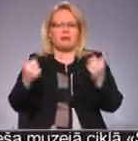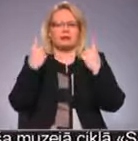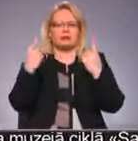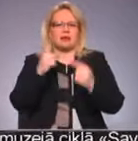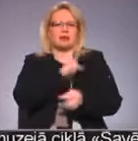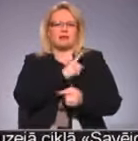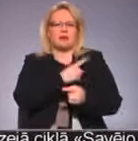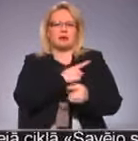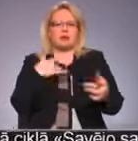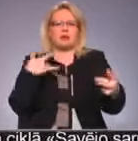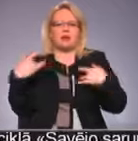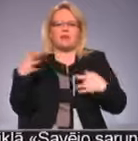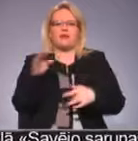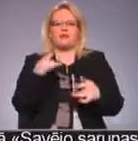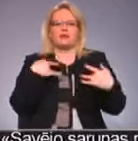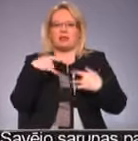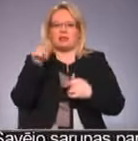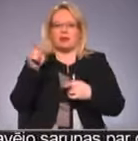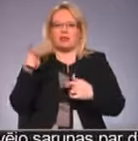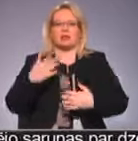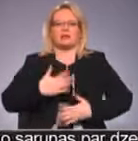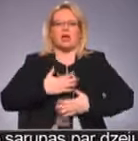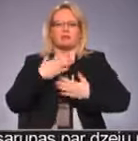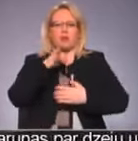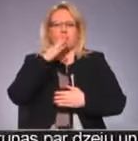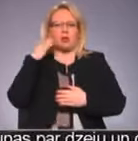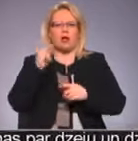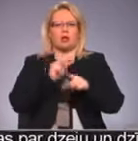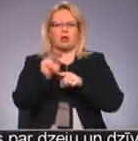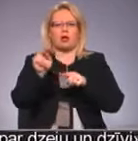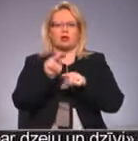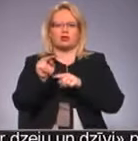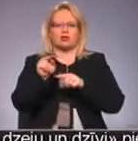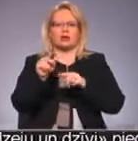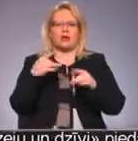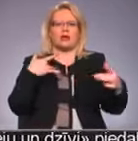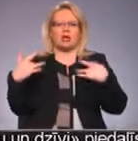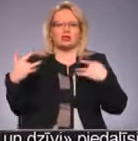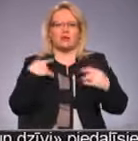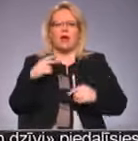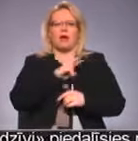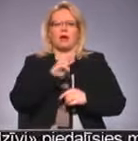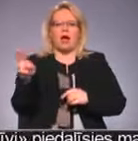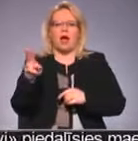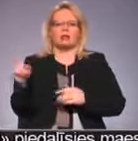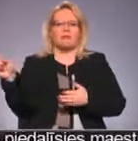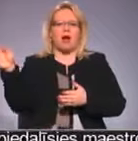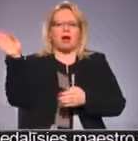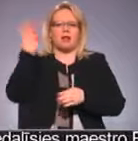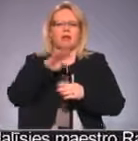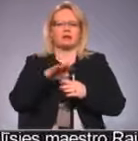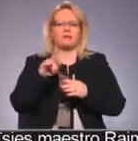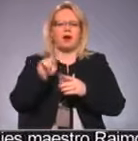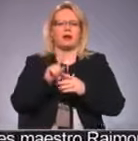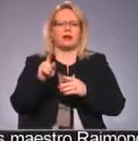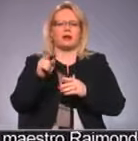tēlojums no visiem aktieriem. Tik sajūsmināti bulgāru režisora Aleksandra Morfo iestudējumu, kāds pārlaidās pār Dzeguzes